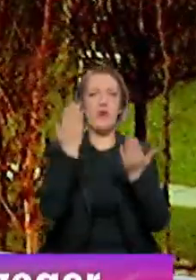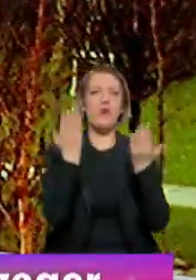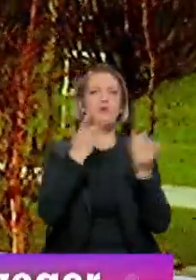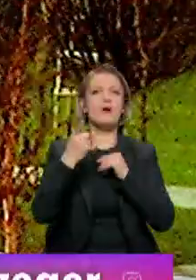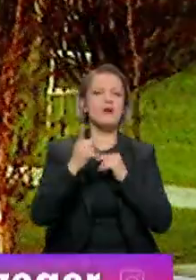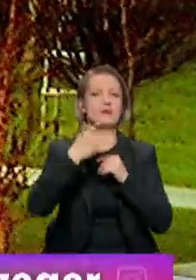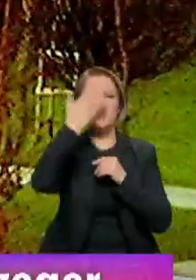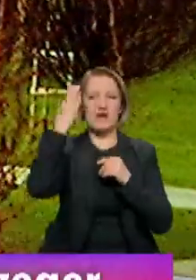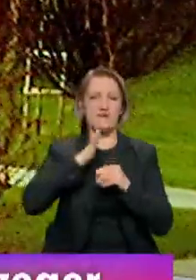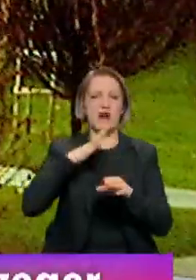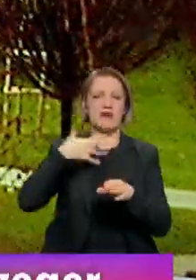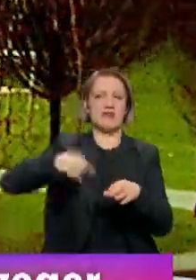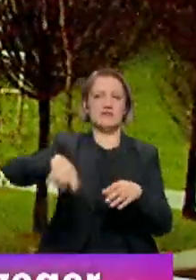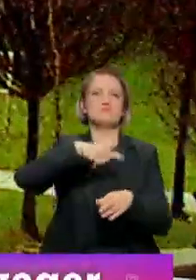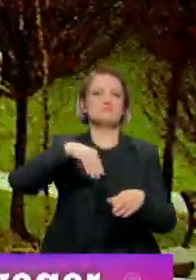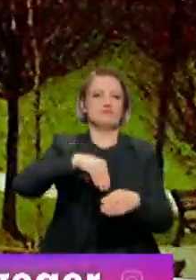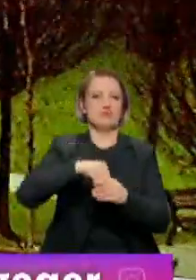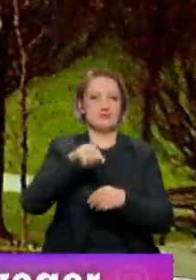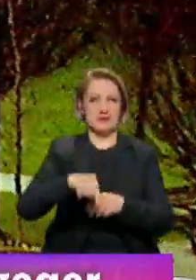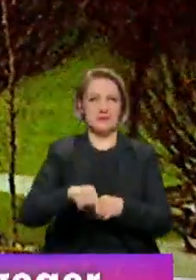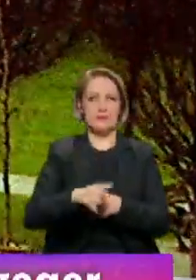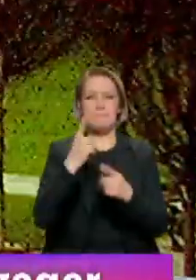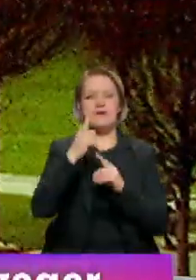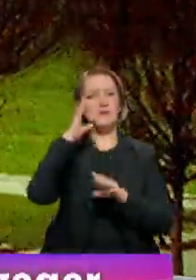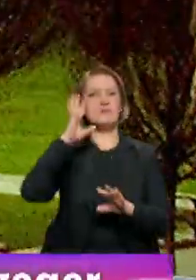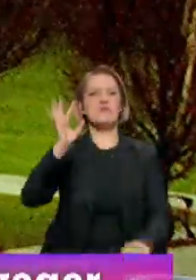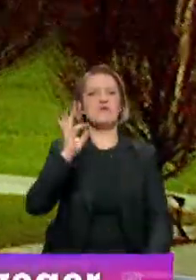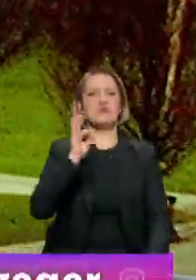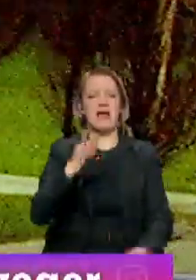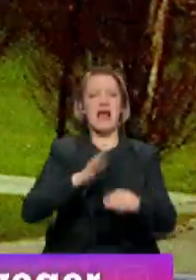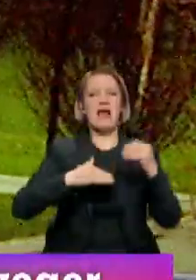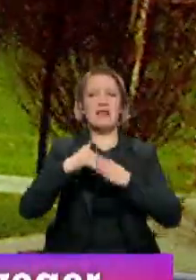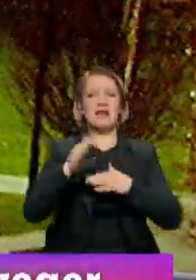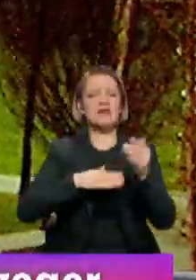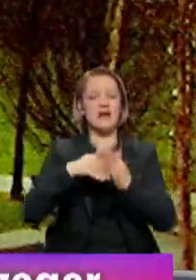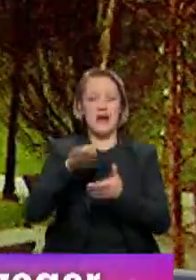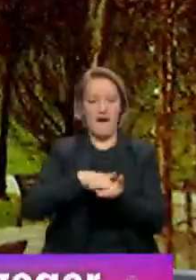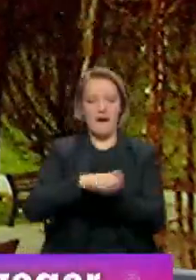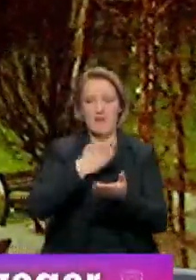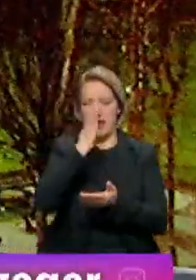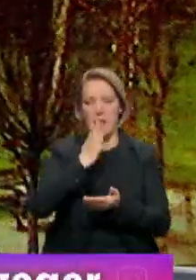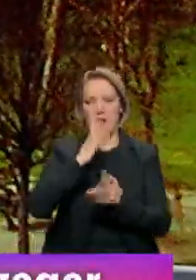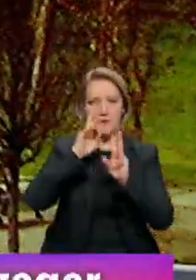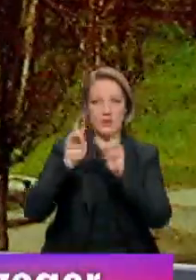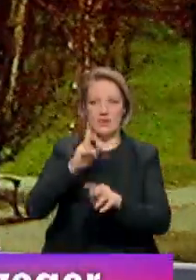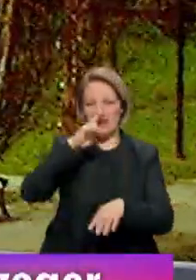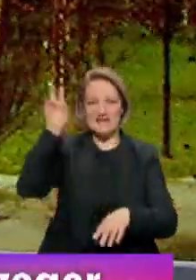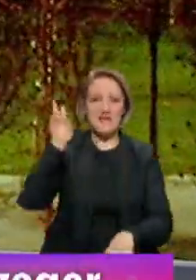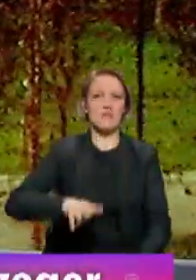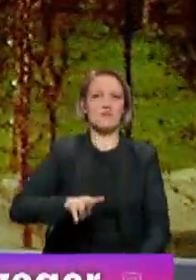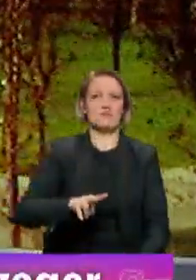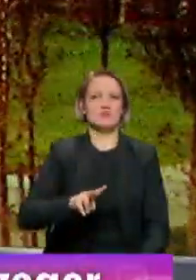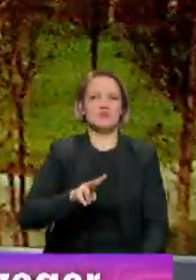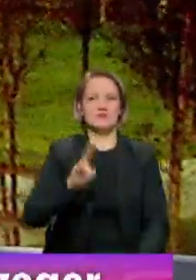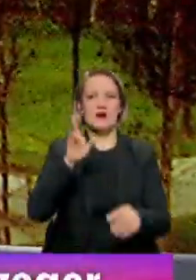okuyan cahiller var aramızda bir profesör elleriyle ayakkabı yalamasını gördük ama yemin etmiş